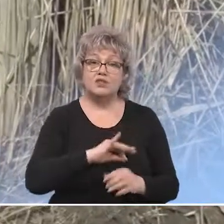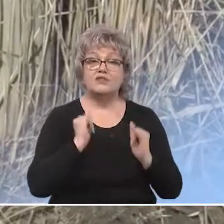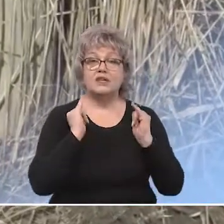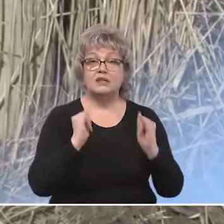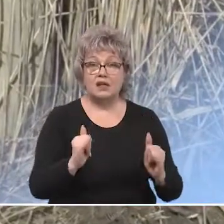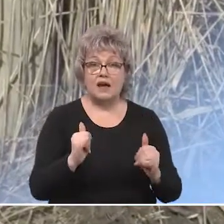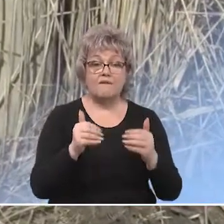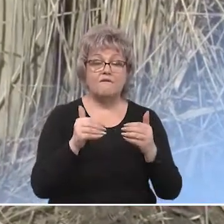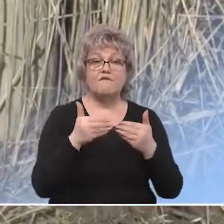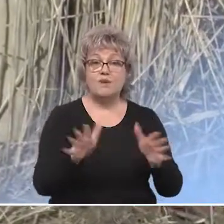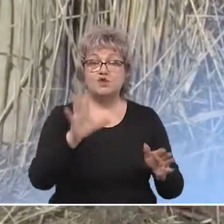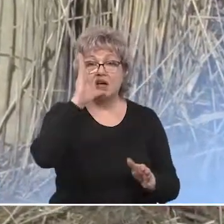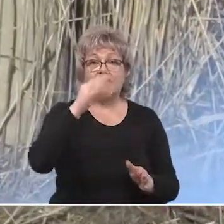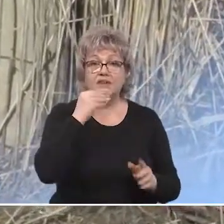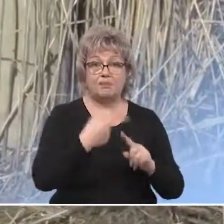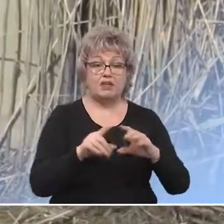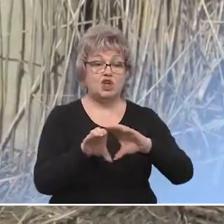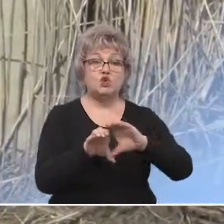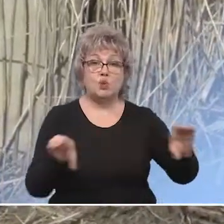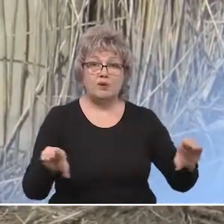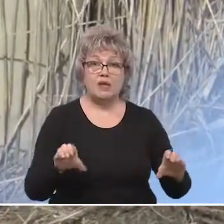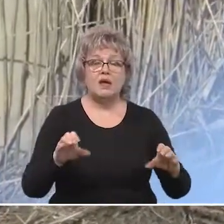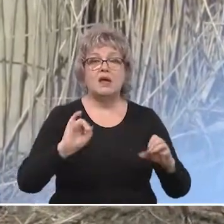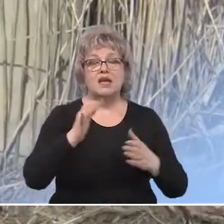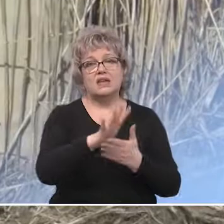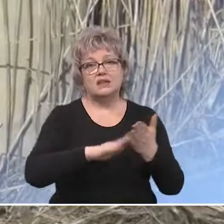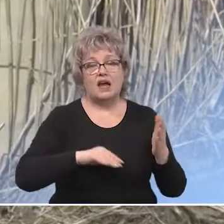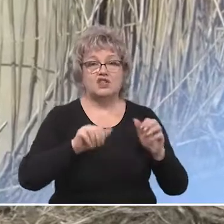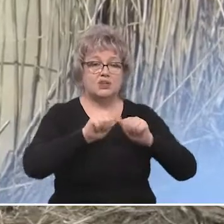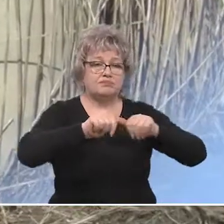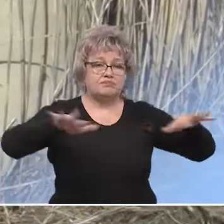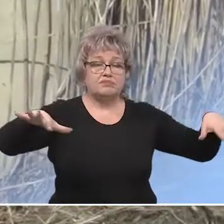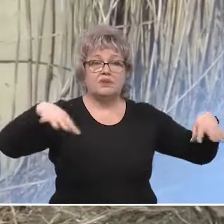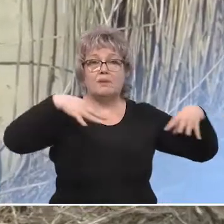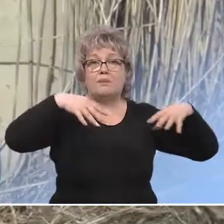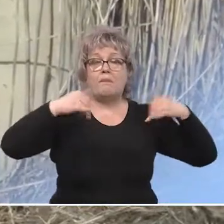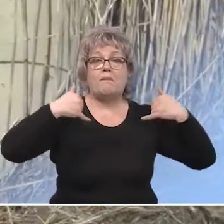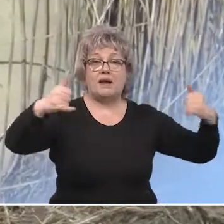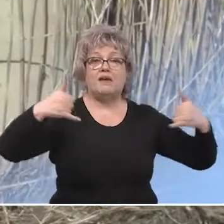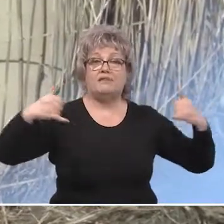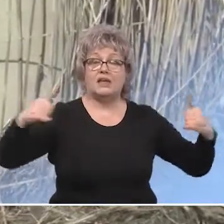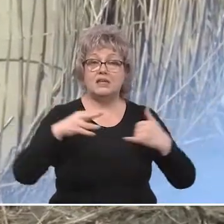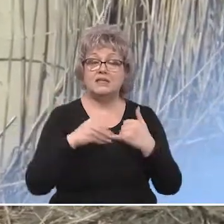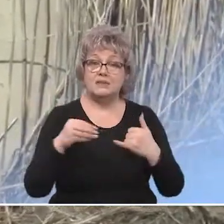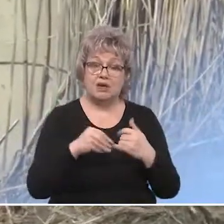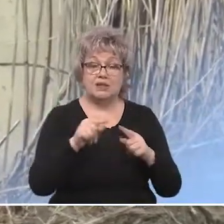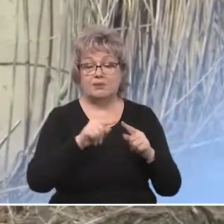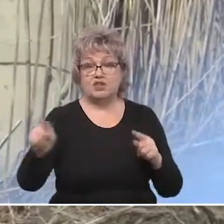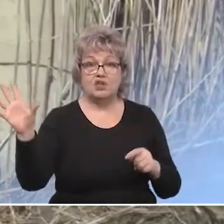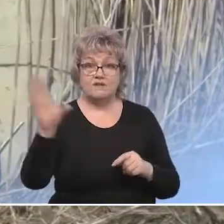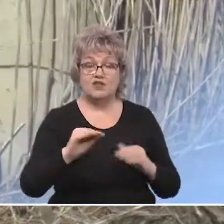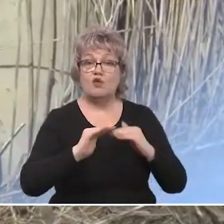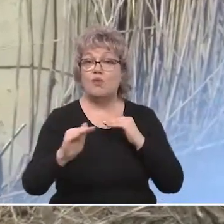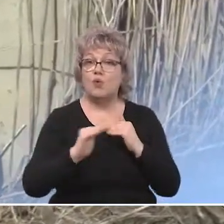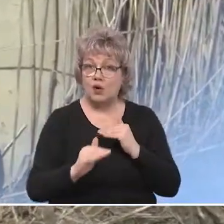использовалась для выпуска воды. По этой трубе выходила и нарезался дальше временный растительный канал земляной. И на